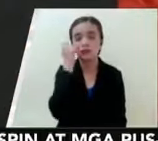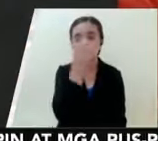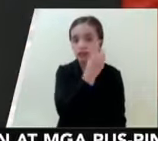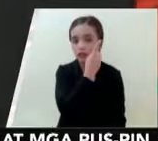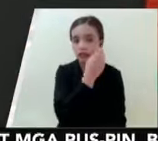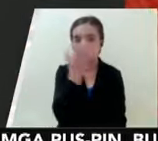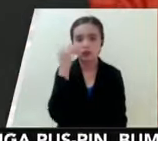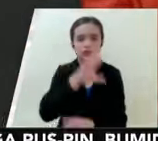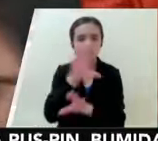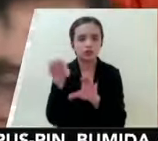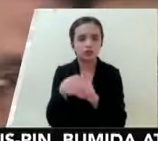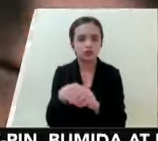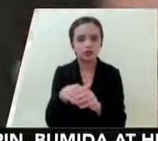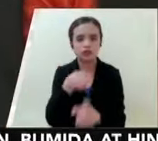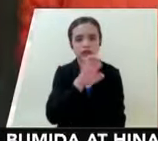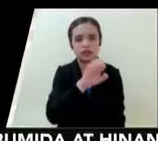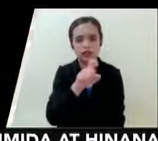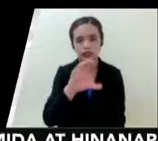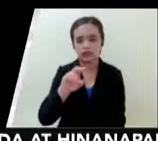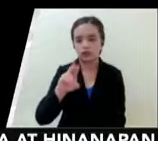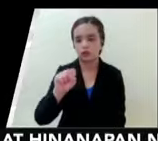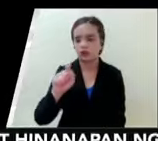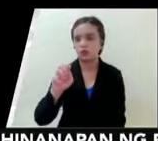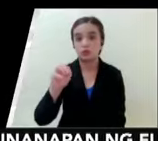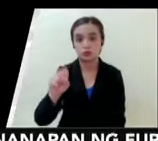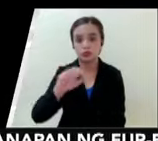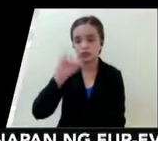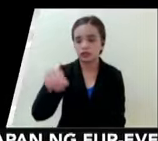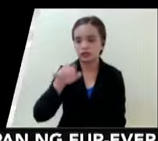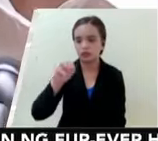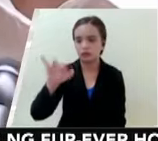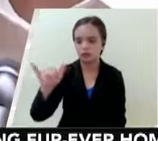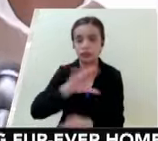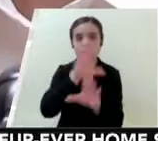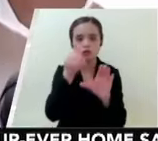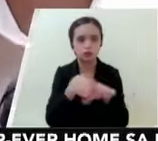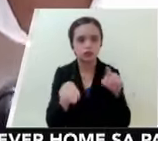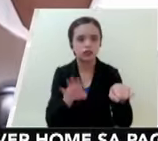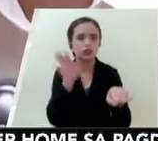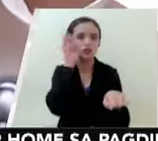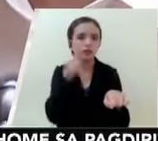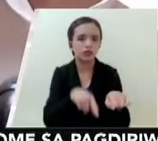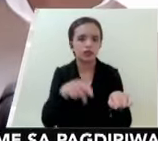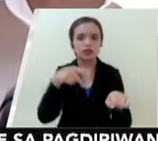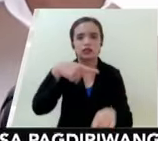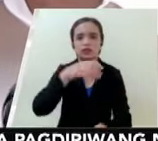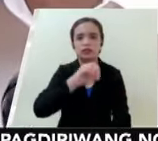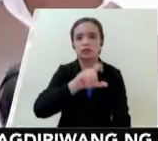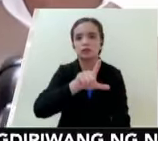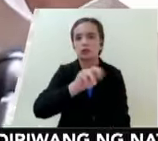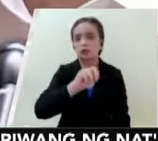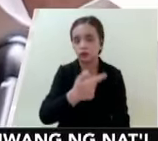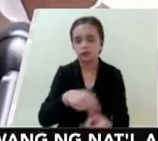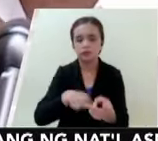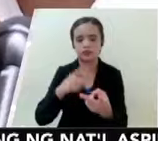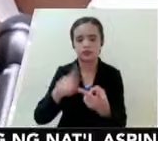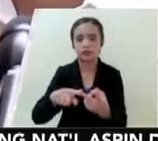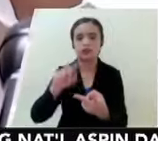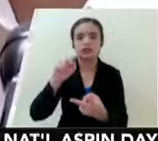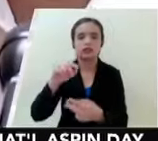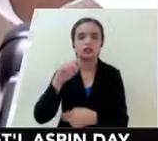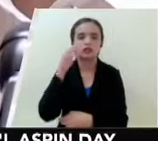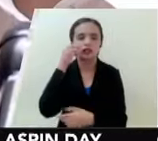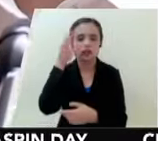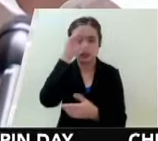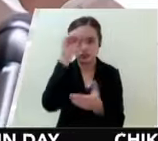Customs Intelligence Officer na si Jimmy Guban sa kapatid na si Congressman Pulong Duterte at asawang si Second Gentleman Attorney Man Scarpio